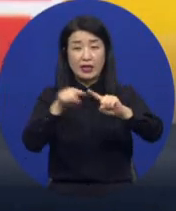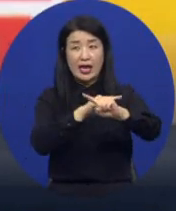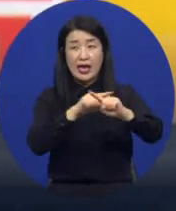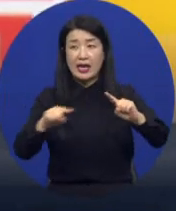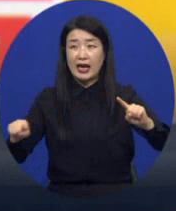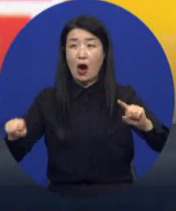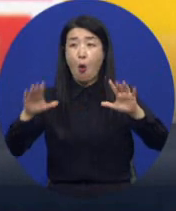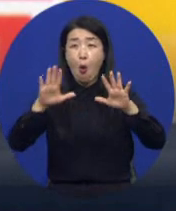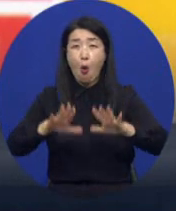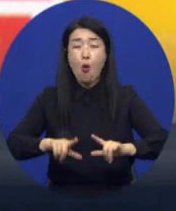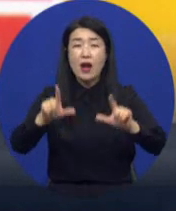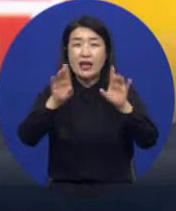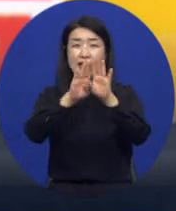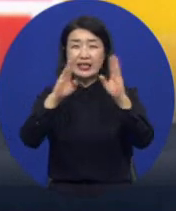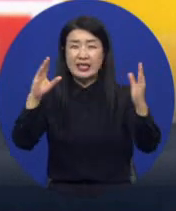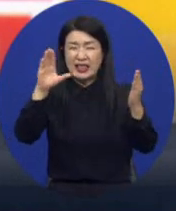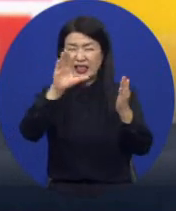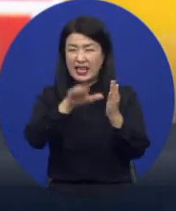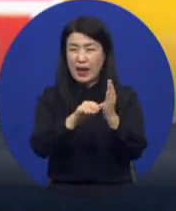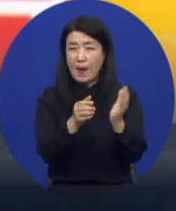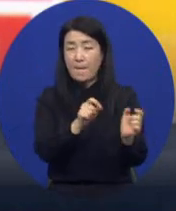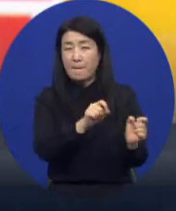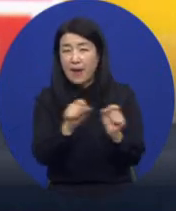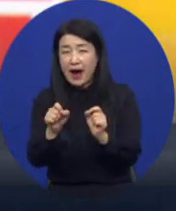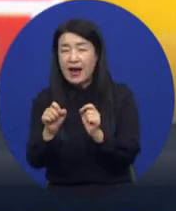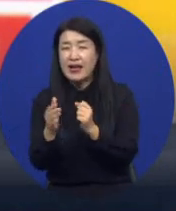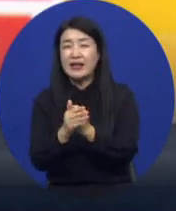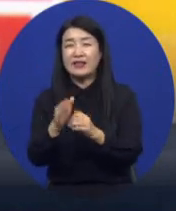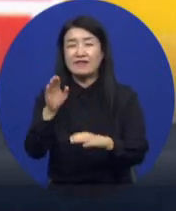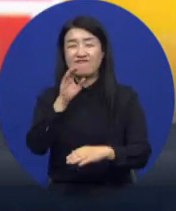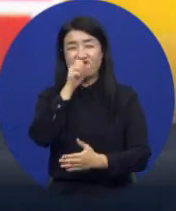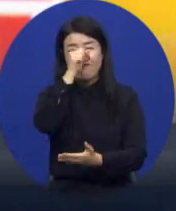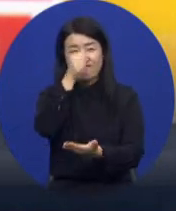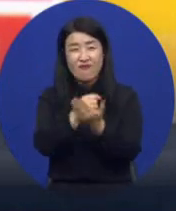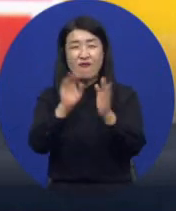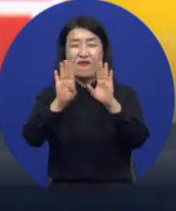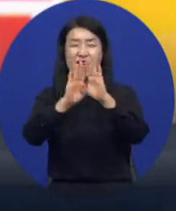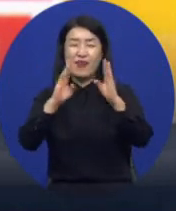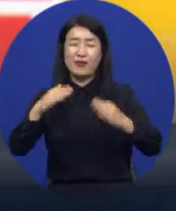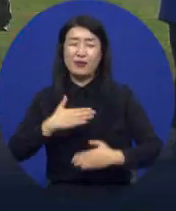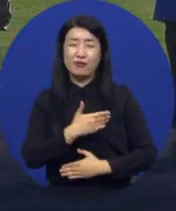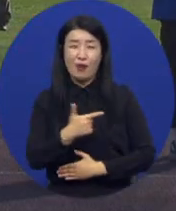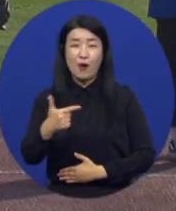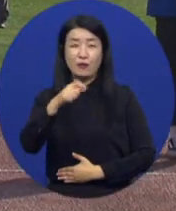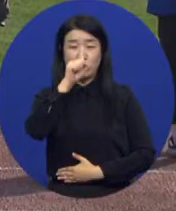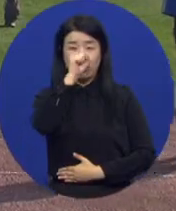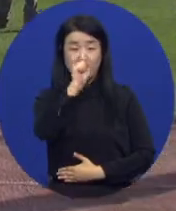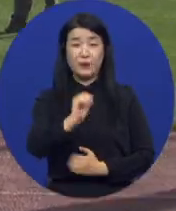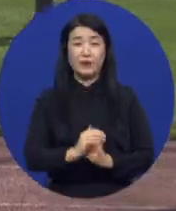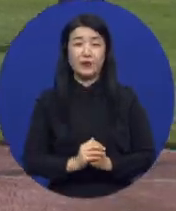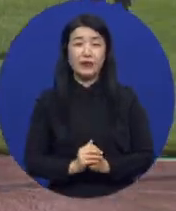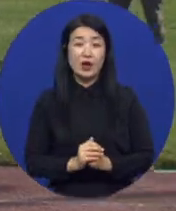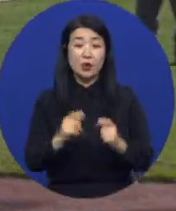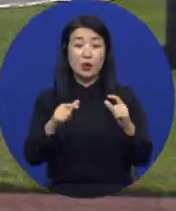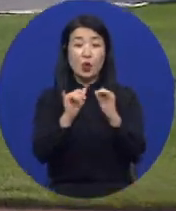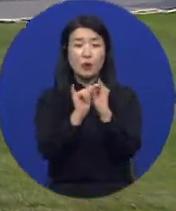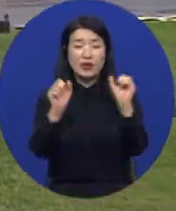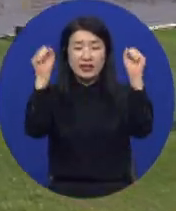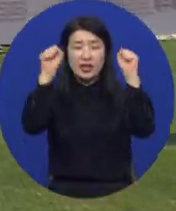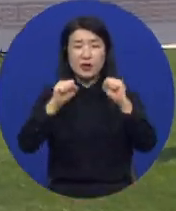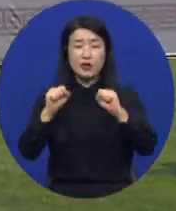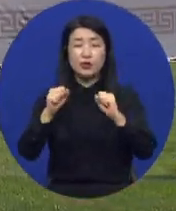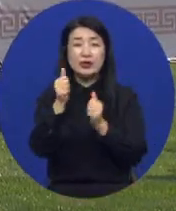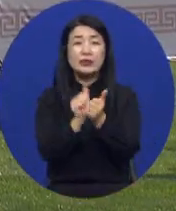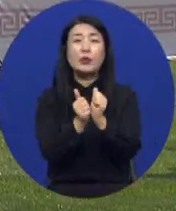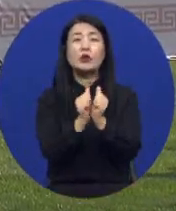올해 개최 시기를 달리하여 정상 개최됨을 매우 뜻깊게 생각하며 도민 최대 스포츠